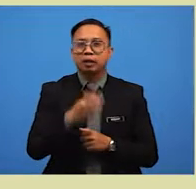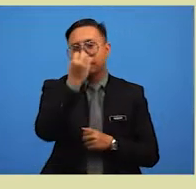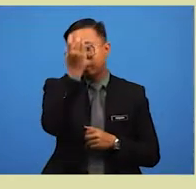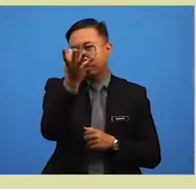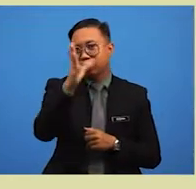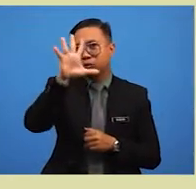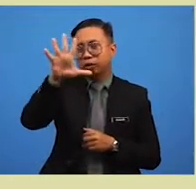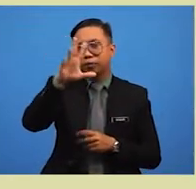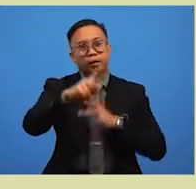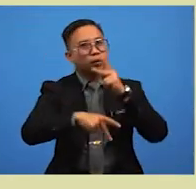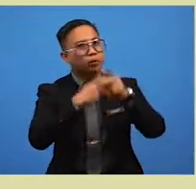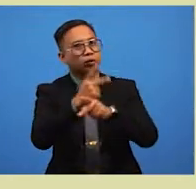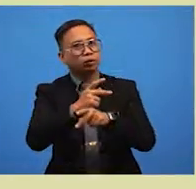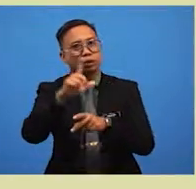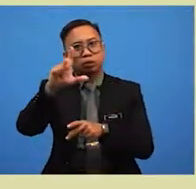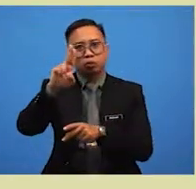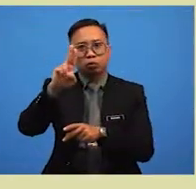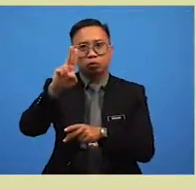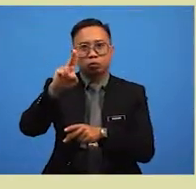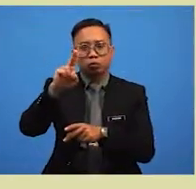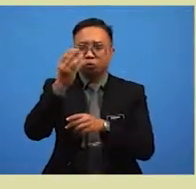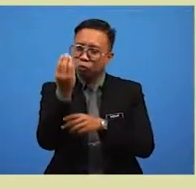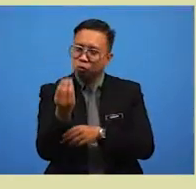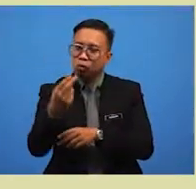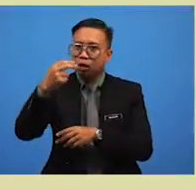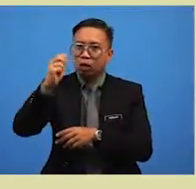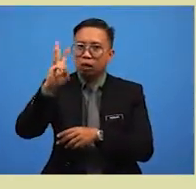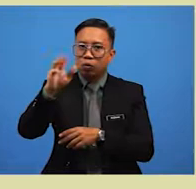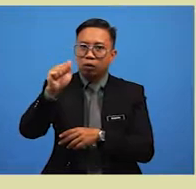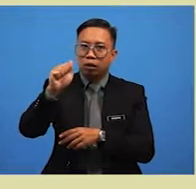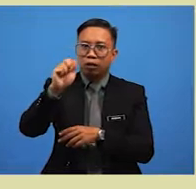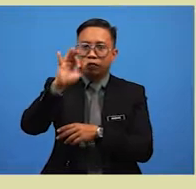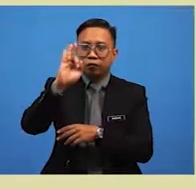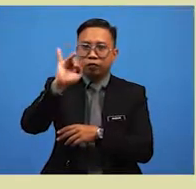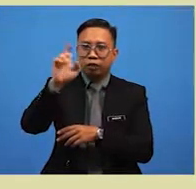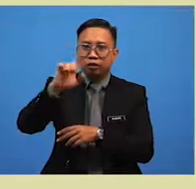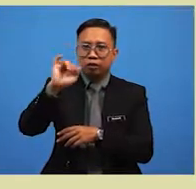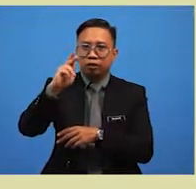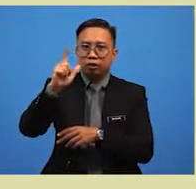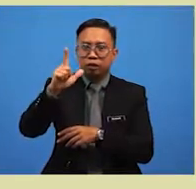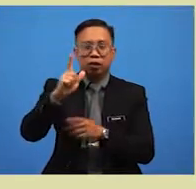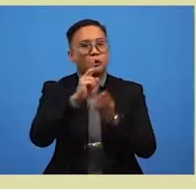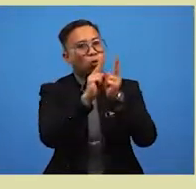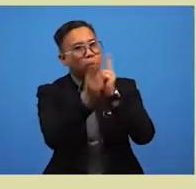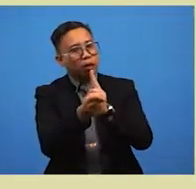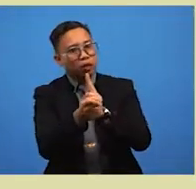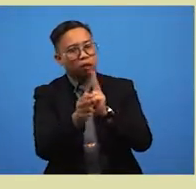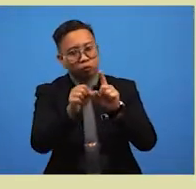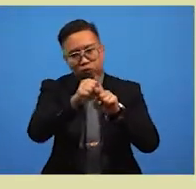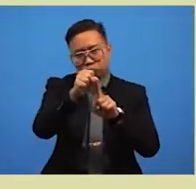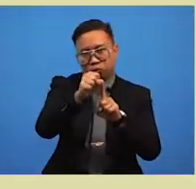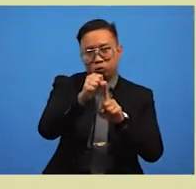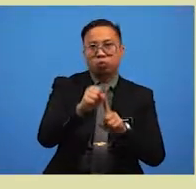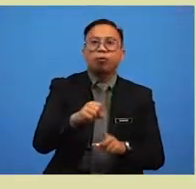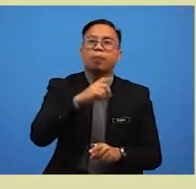Nyatakan 5 proses luluh hawa fizikal. Ya, betul. Perubahan suhu ekstrim, basah